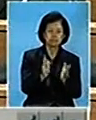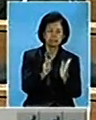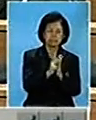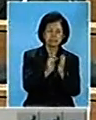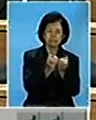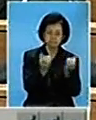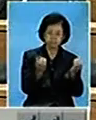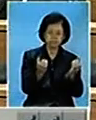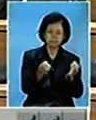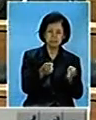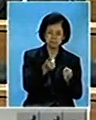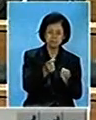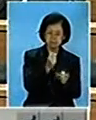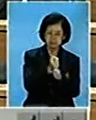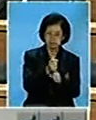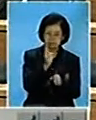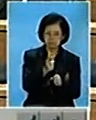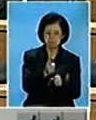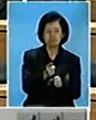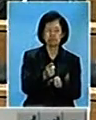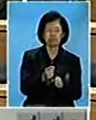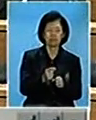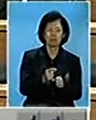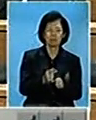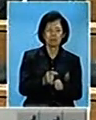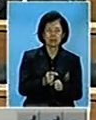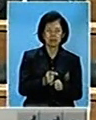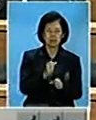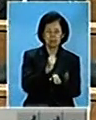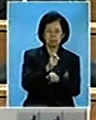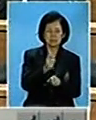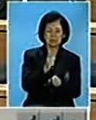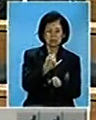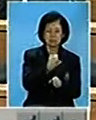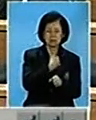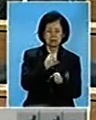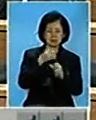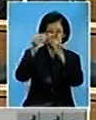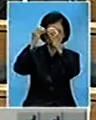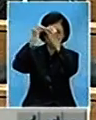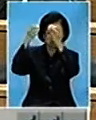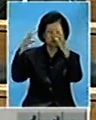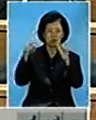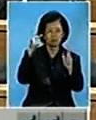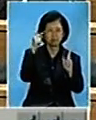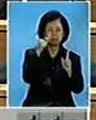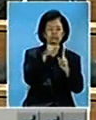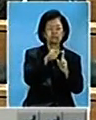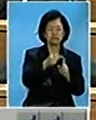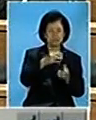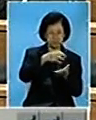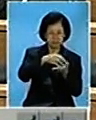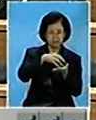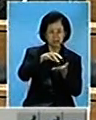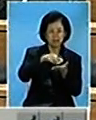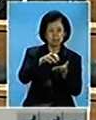ครัดท่านได้จริงจังท่านได้จริงใจในวิสัยทัศน์พันธกิจและเป้าประสงค์ที่ท่านได้รายงานต่อส